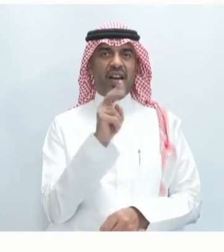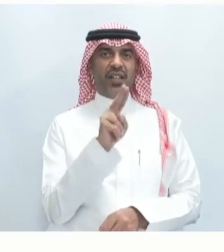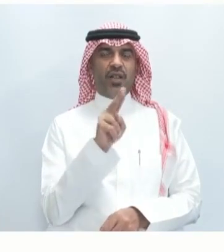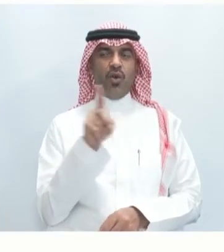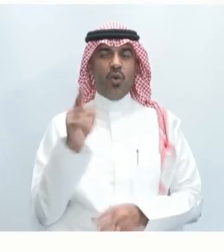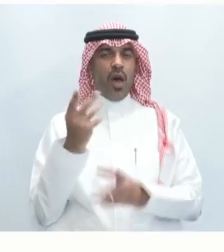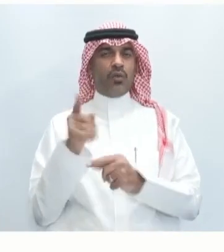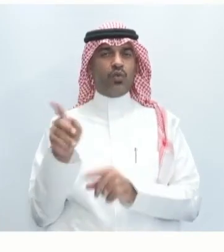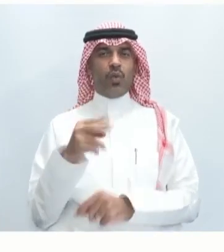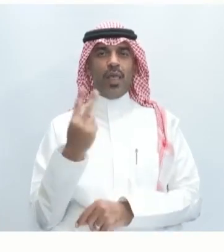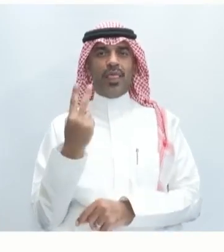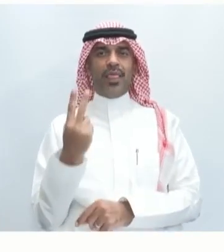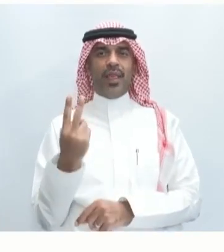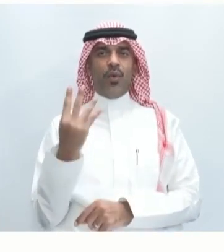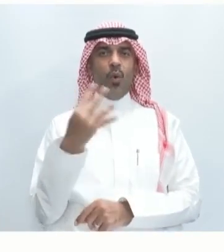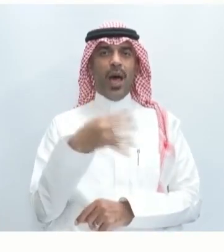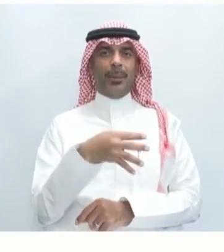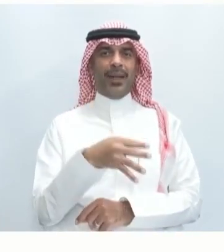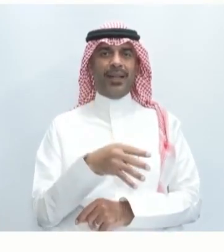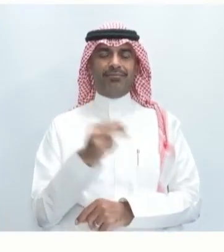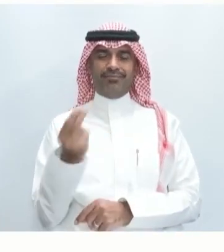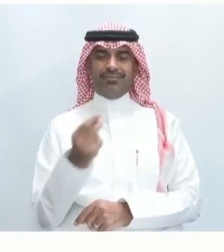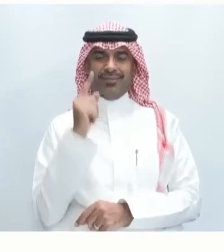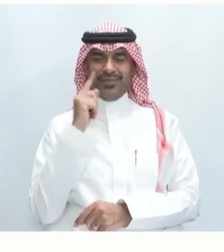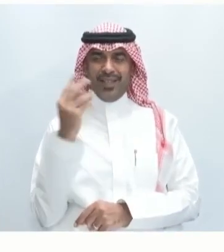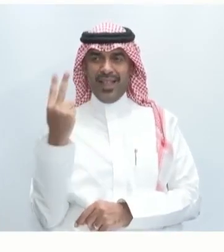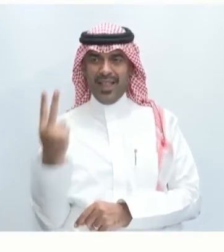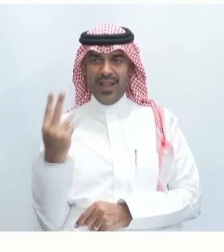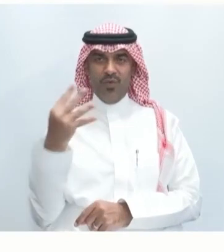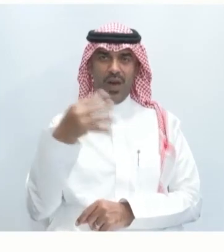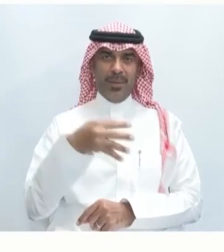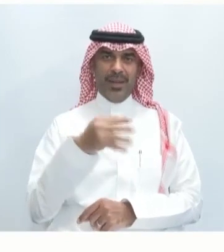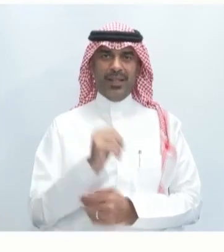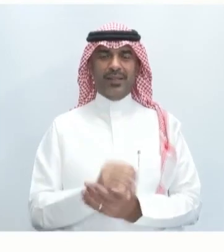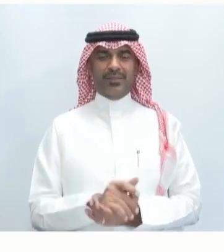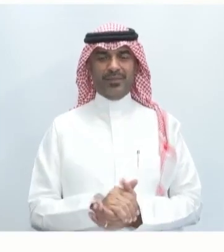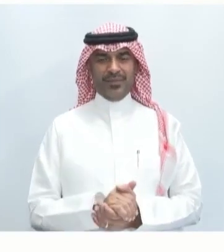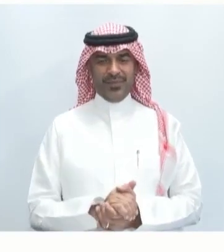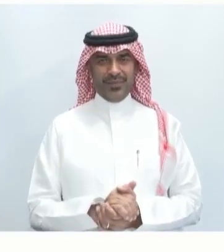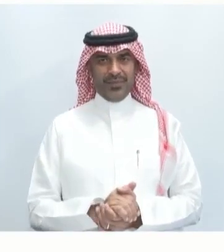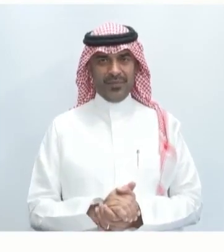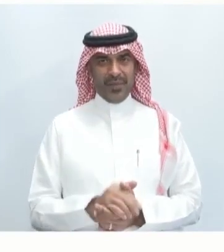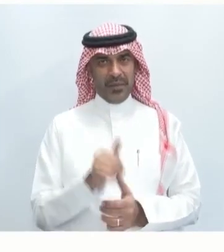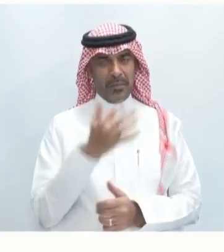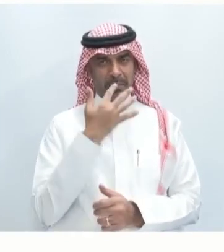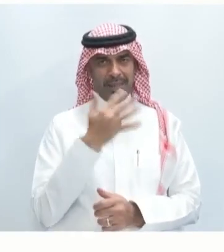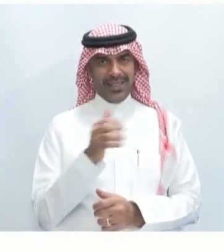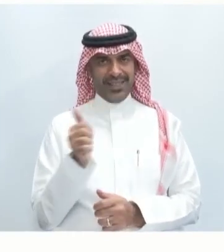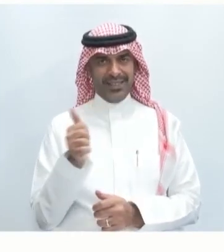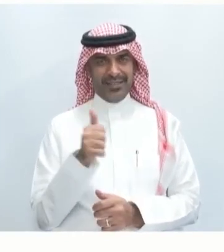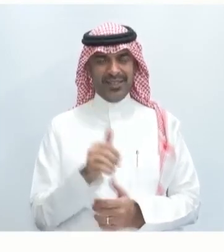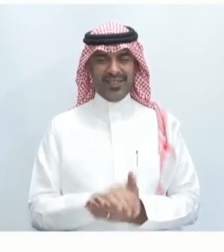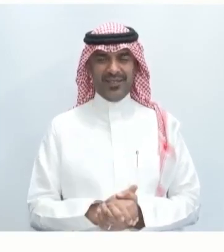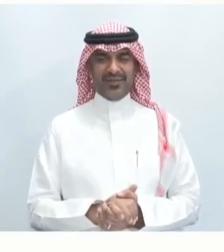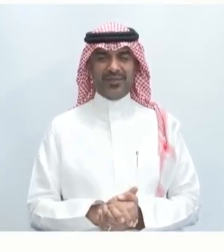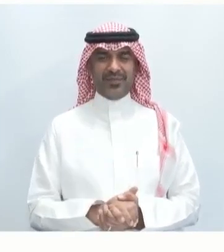42 فنكتبها بهذا الشكل سهله ولا صعبه يا مبدعين بارك